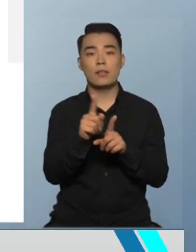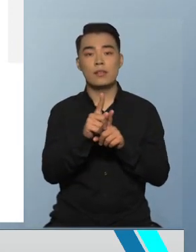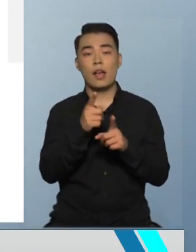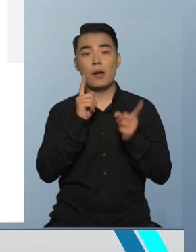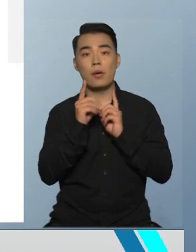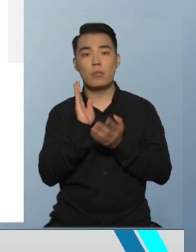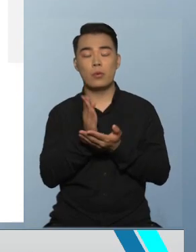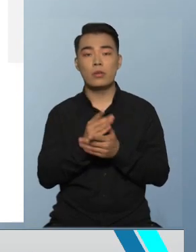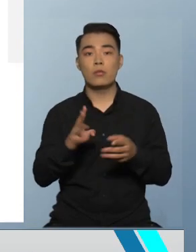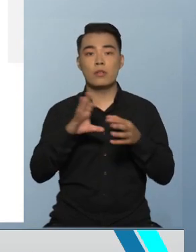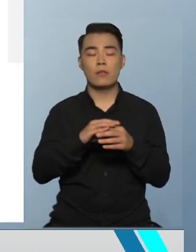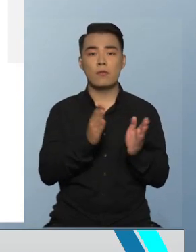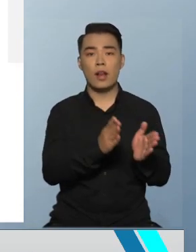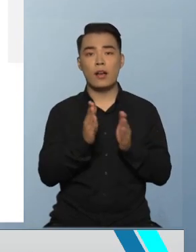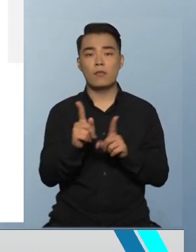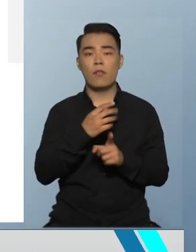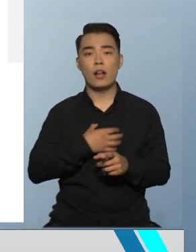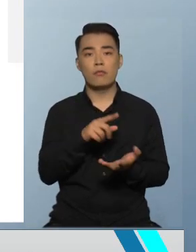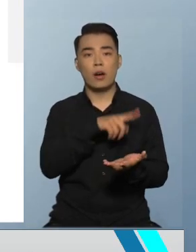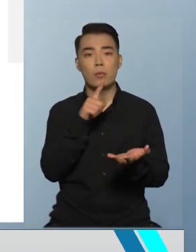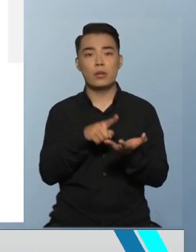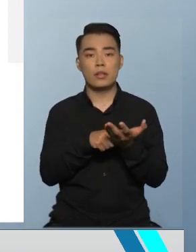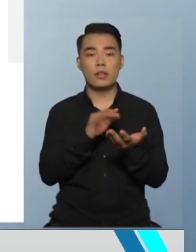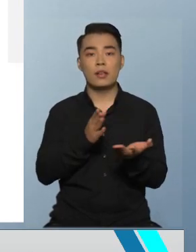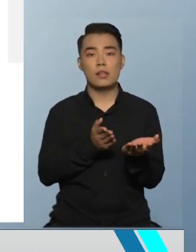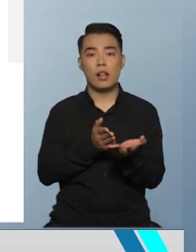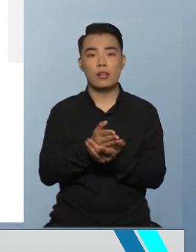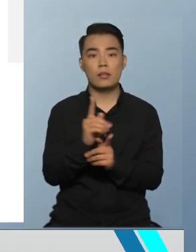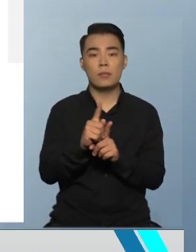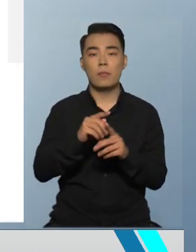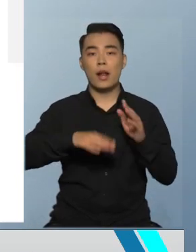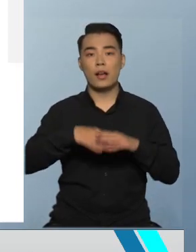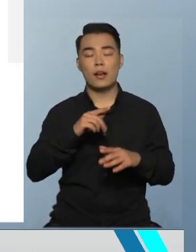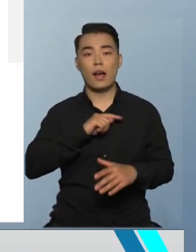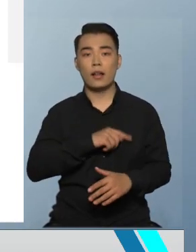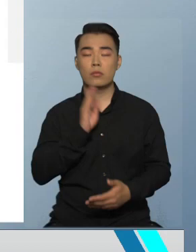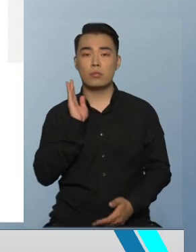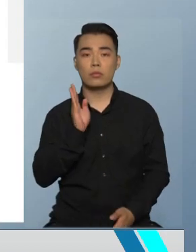будет затронут ряд важных вопросов идеологического и практического характера.